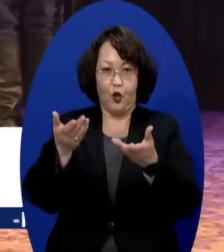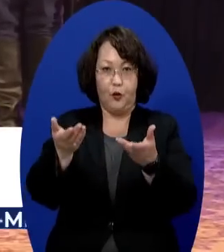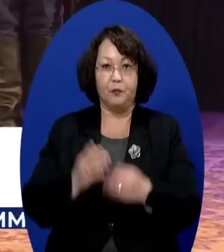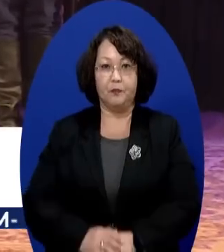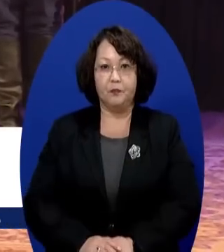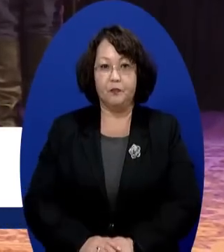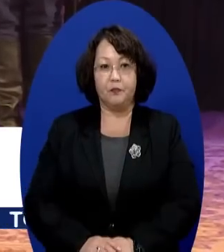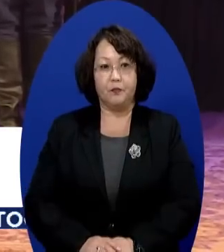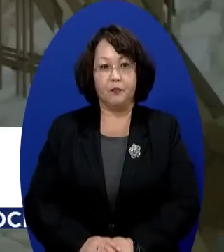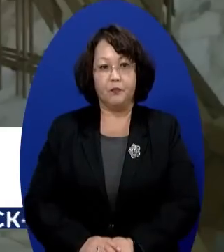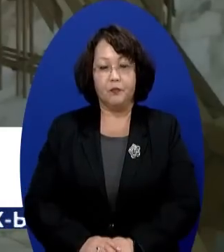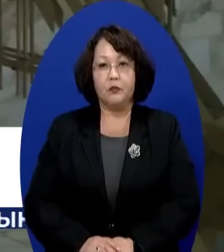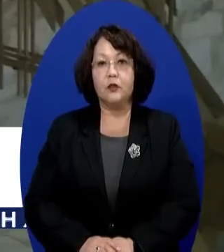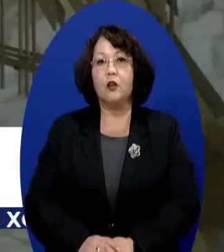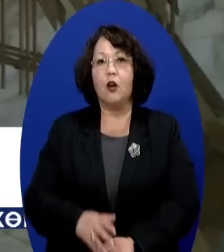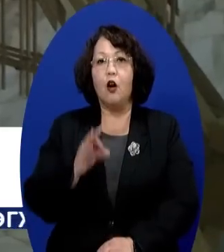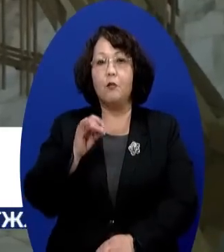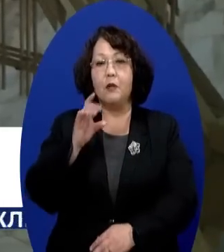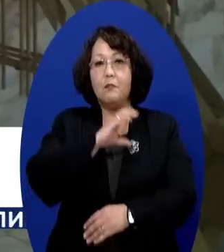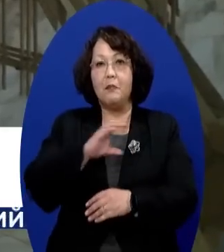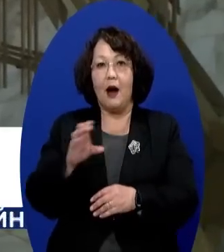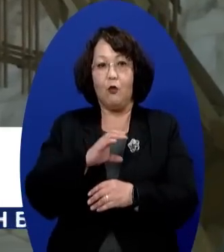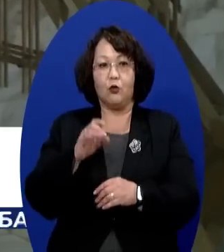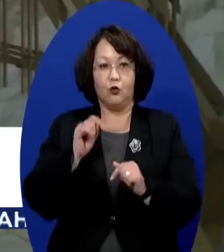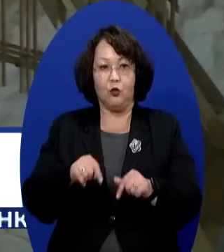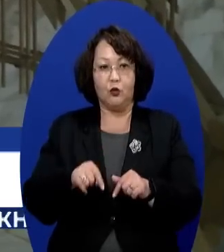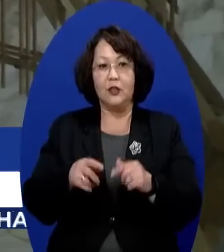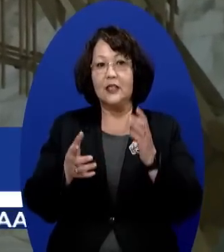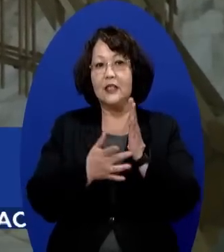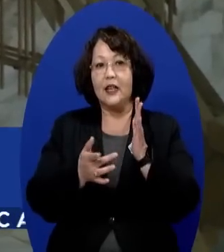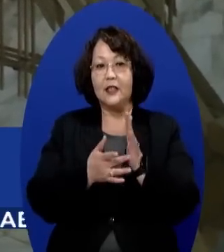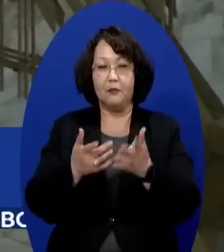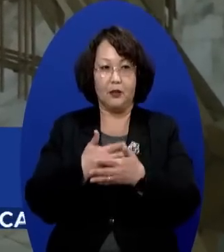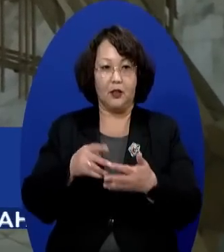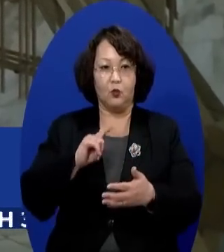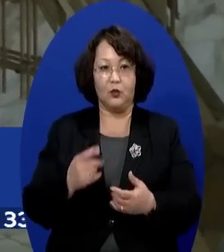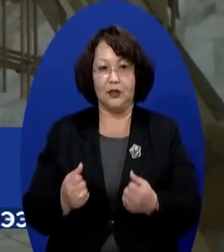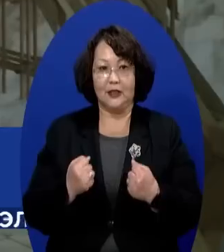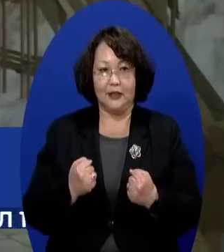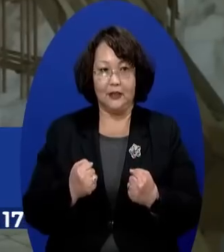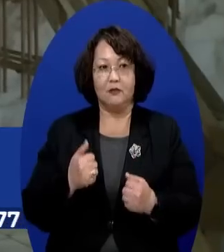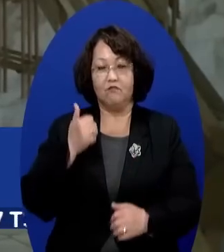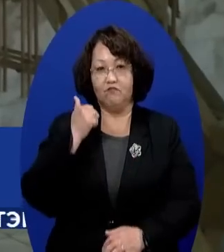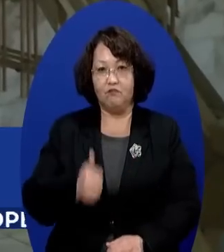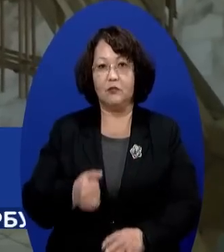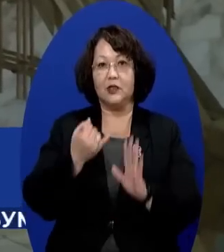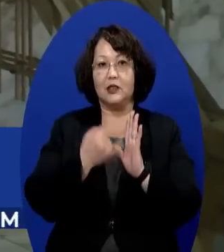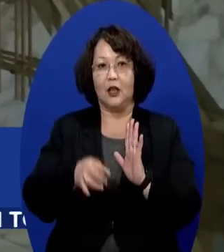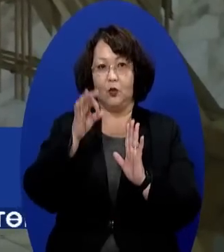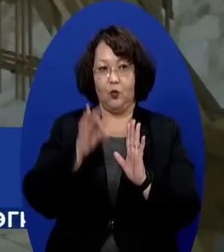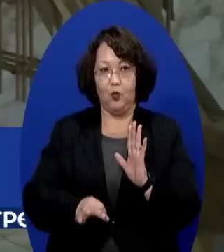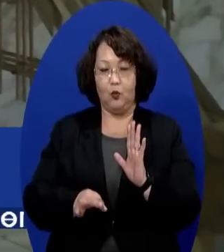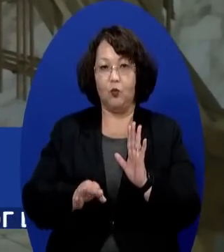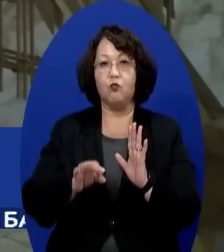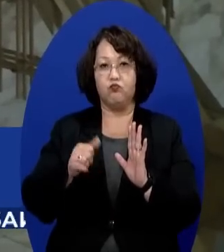өрөө. Онцгой байдлын байгууллага өнөөдөр одоо техник тоног төхөөрөмж өгч чадлын хувьд үндсэндээ одоо 60 гаруй хувиа